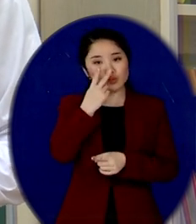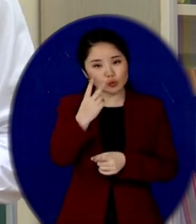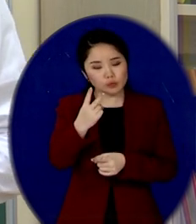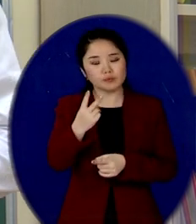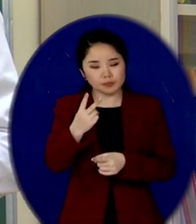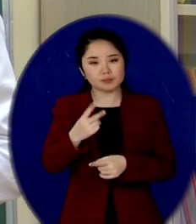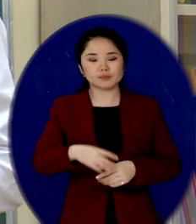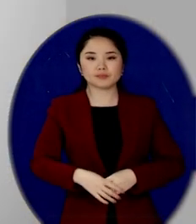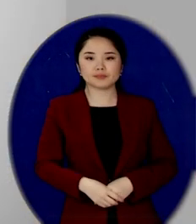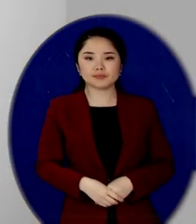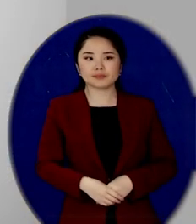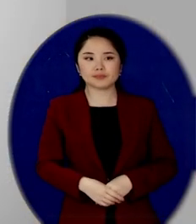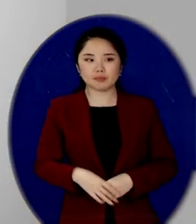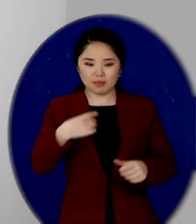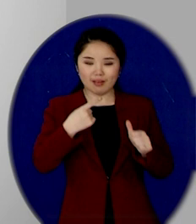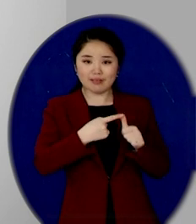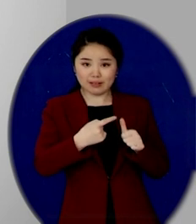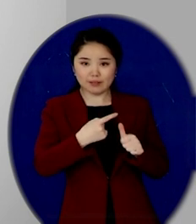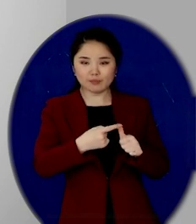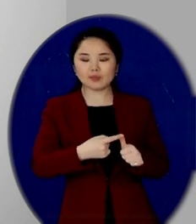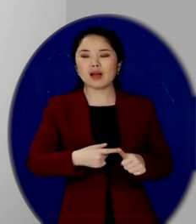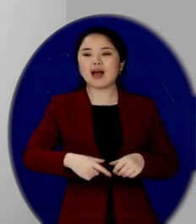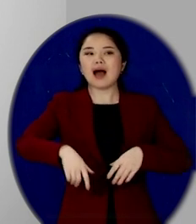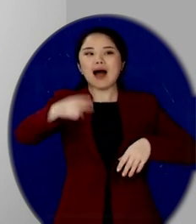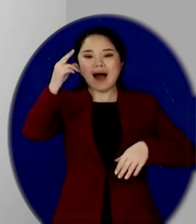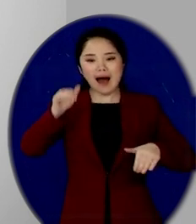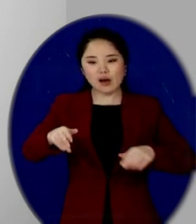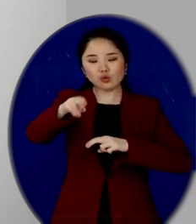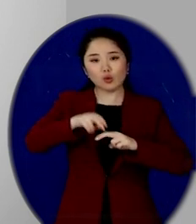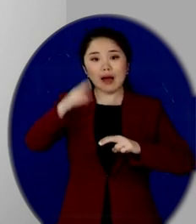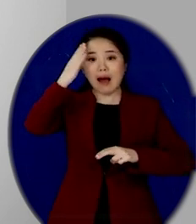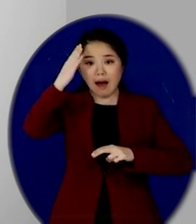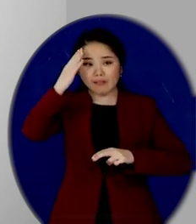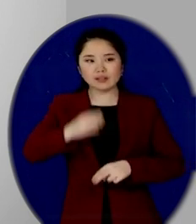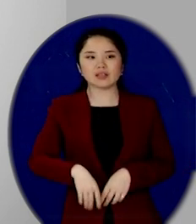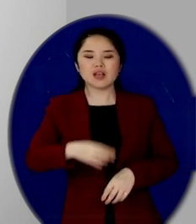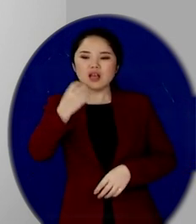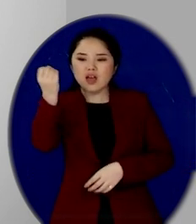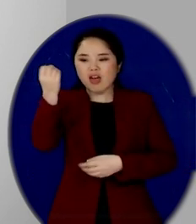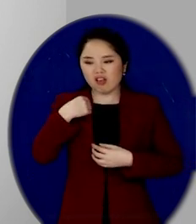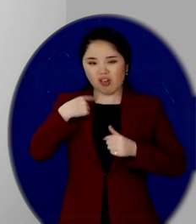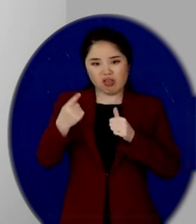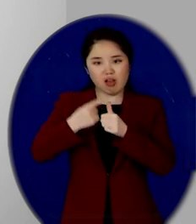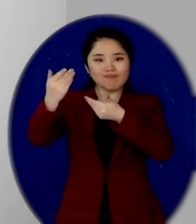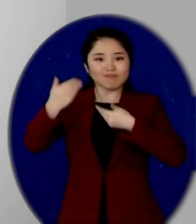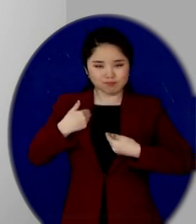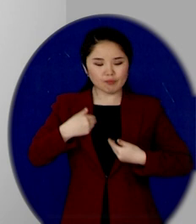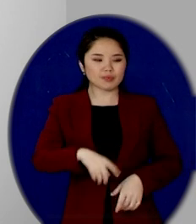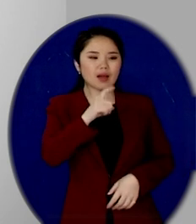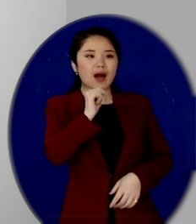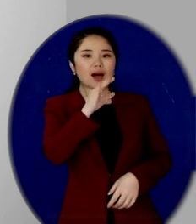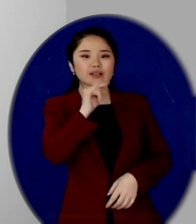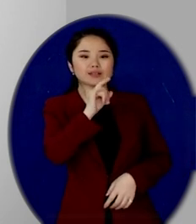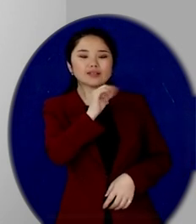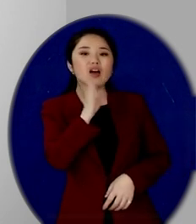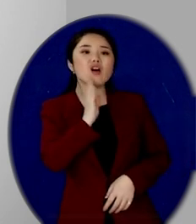төсөөлж бодоорой. Миний нэр хаан суудалтай ааваас шивнэж хайрлсан нэр, хатан заяатай